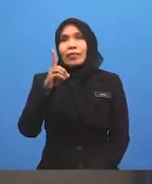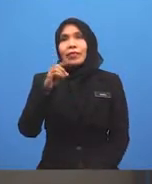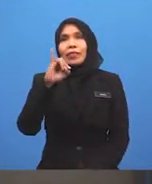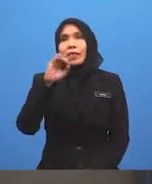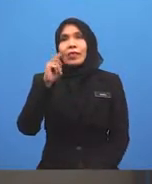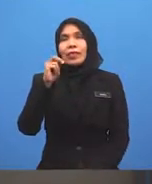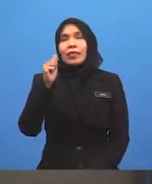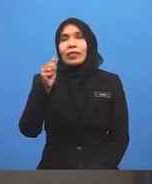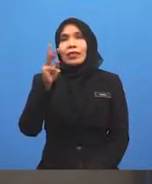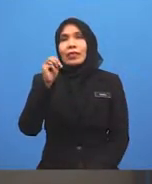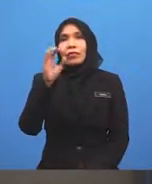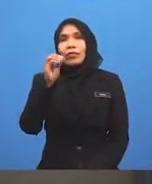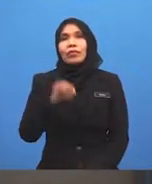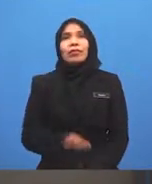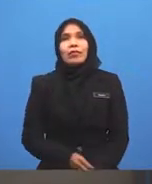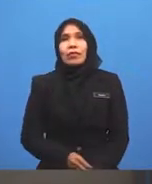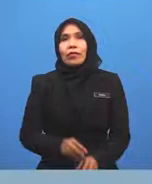dari aruhan elektromagnet.